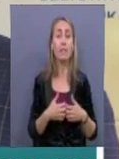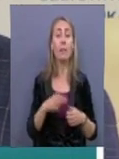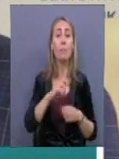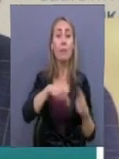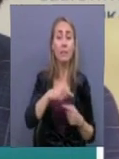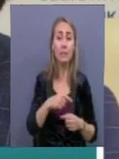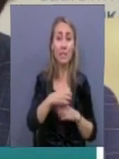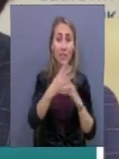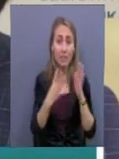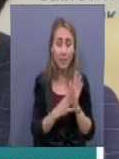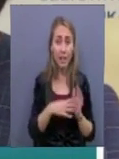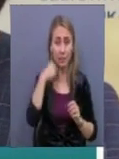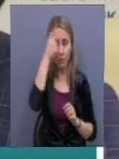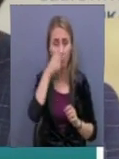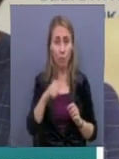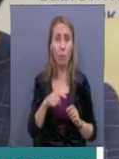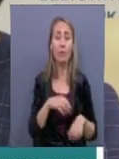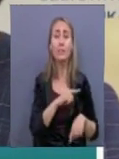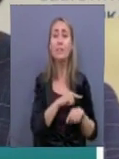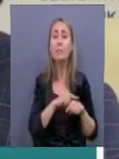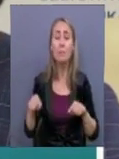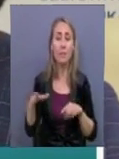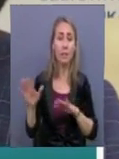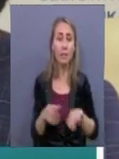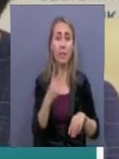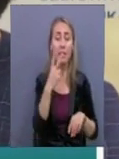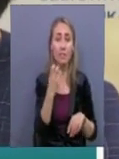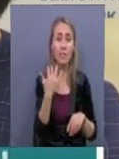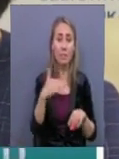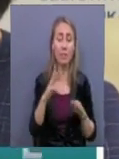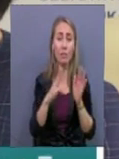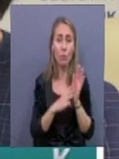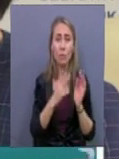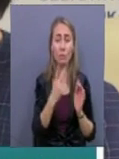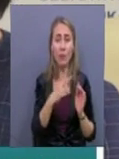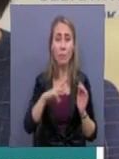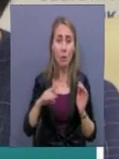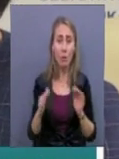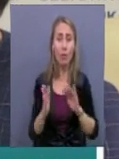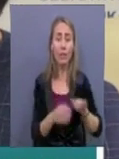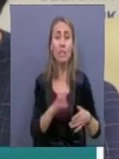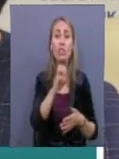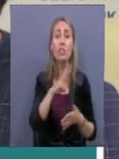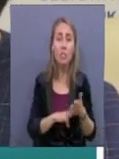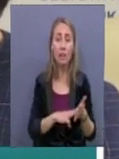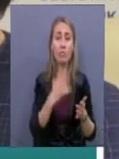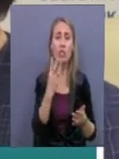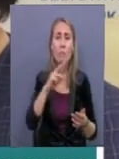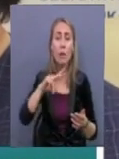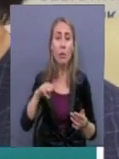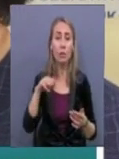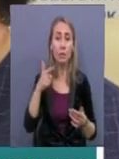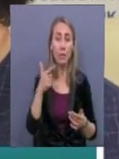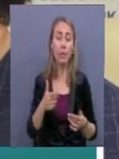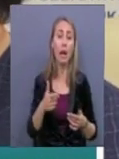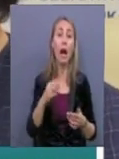29,258,500 теңге көлеміндегі үстеме өсім, 4 миллион теңгенің айыппұлы есептен шығарылды. Сонымен қатар салық төлеушілер 165 миллион